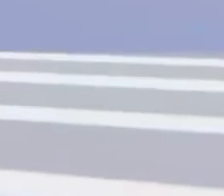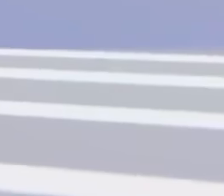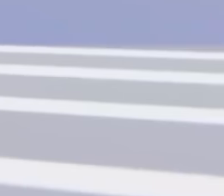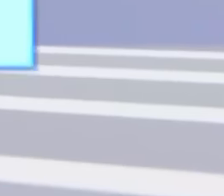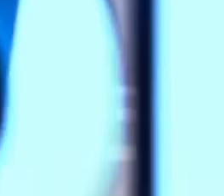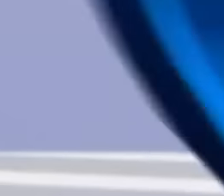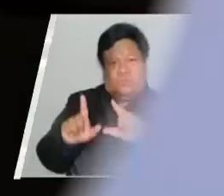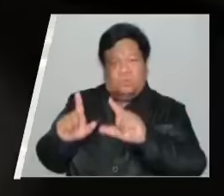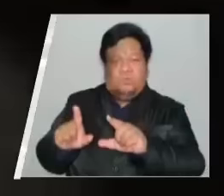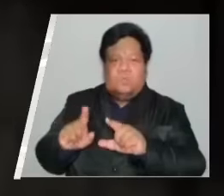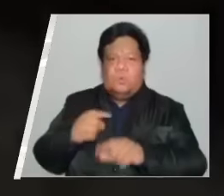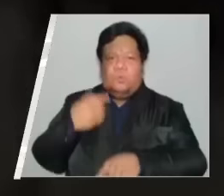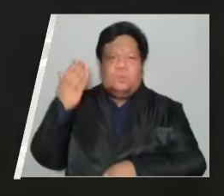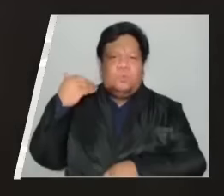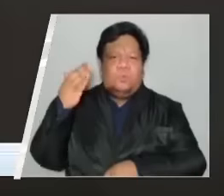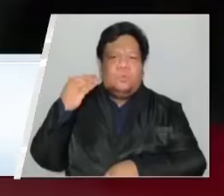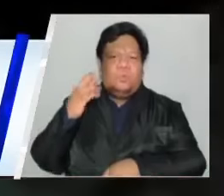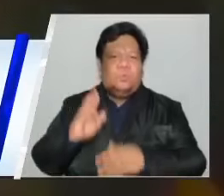Tima.